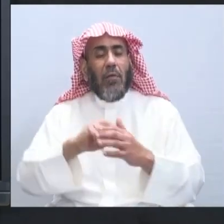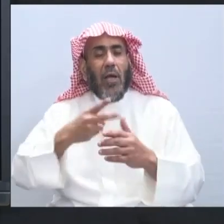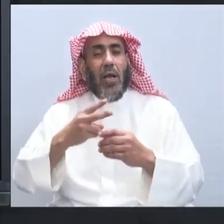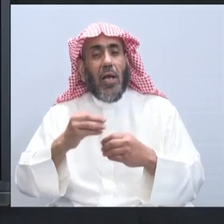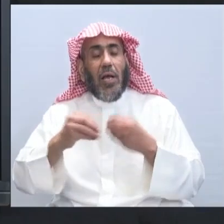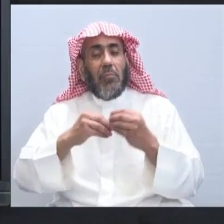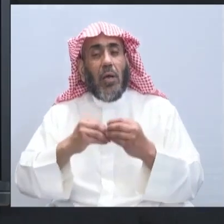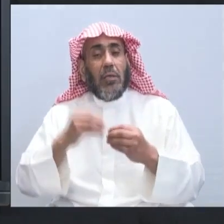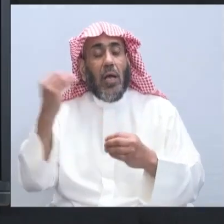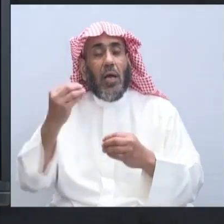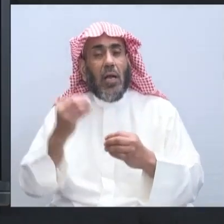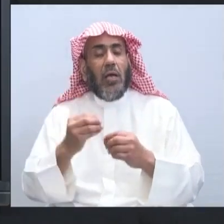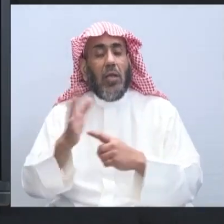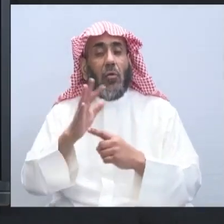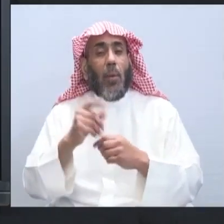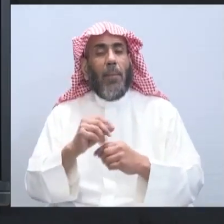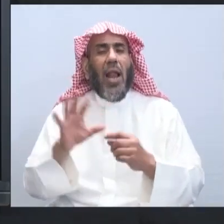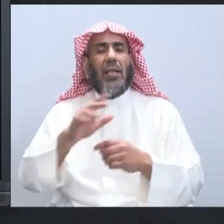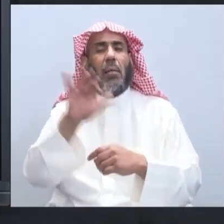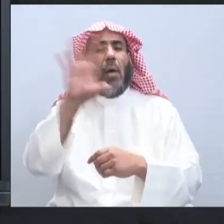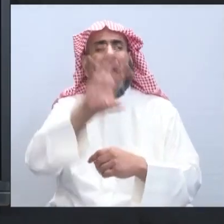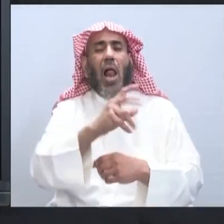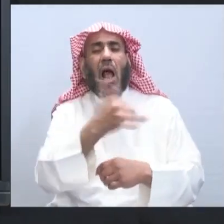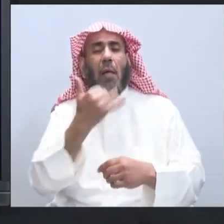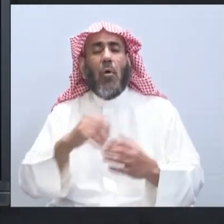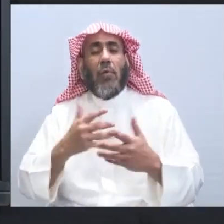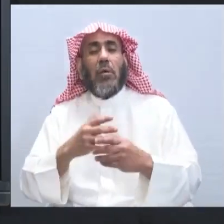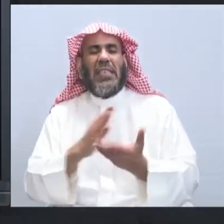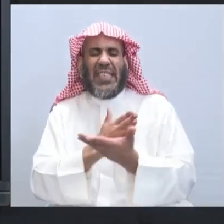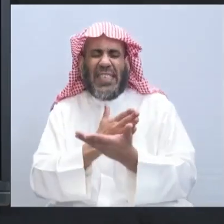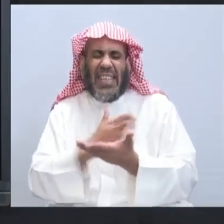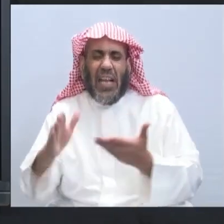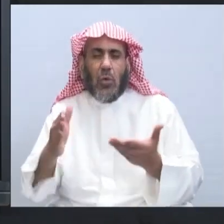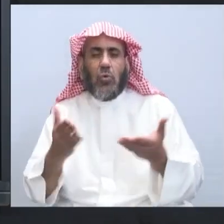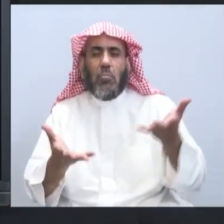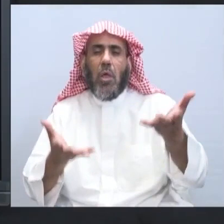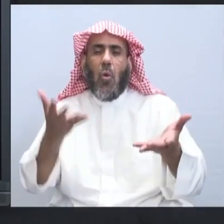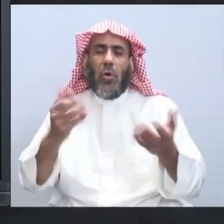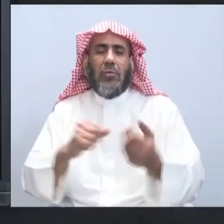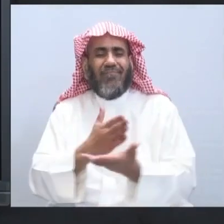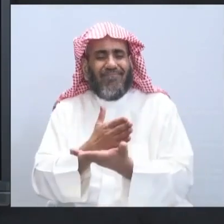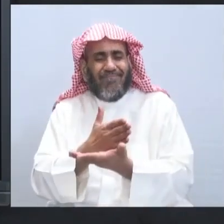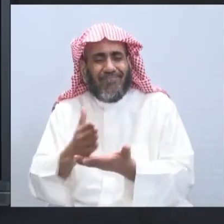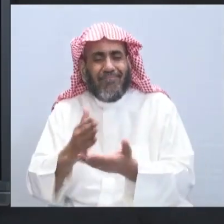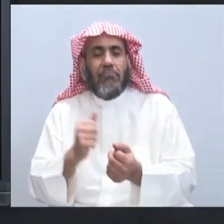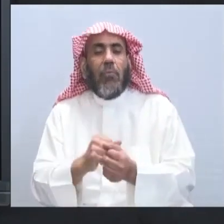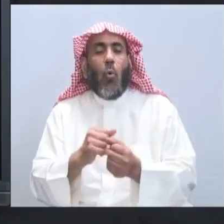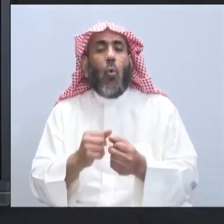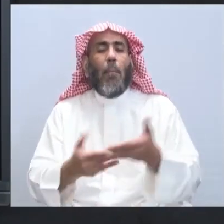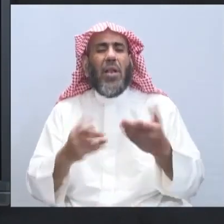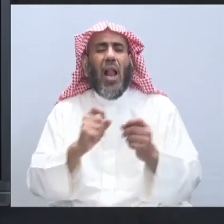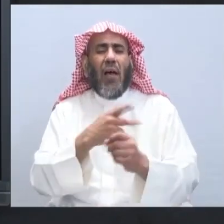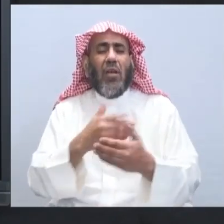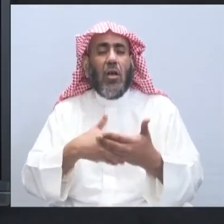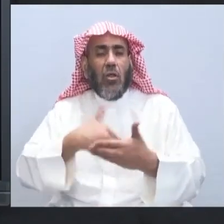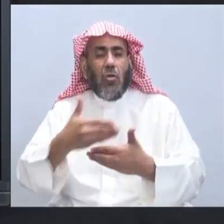اصبحت يعني حركه متاثرا بالادب الغربي وكيف انهم بداوا بالتخلص من الوزن و من القافيه في البدايه